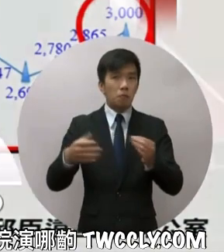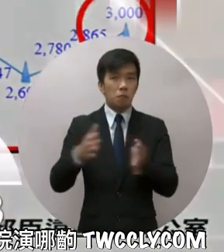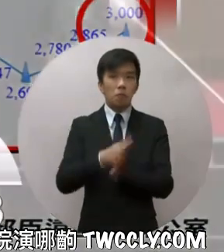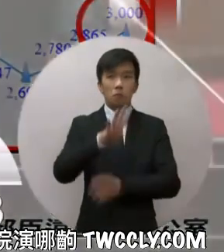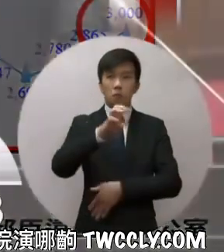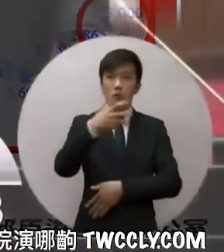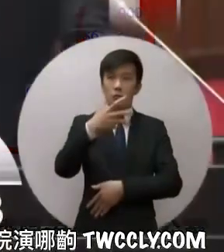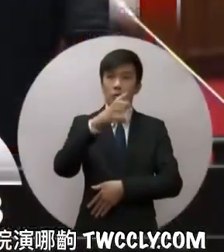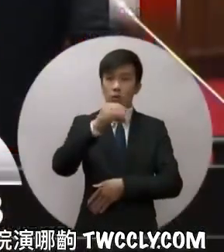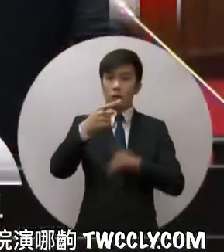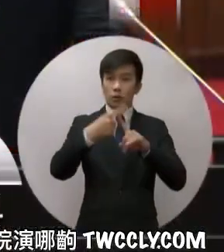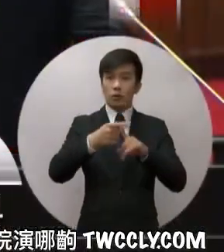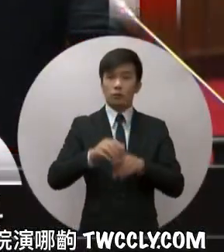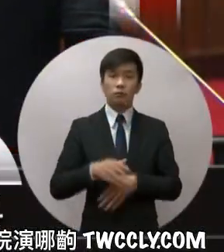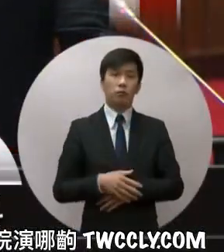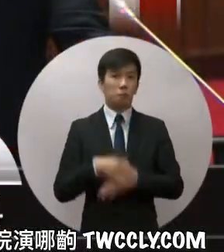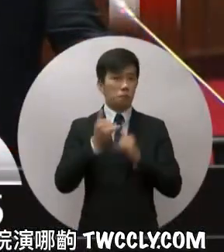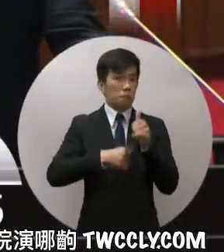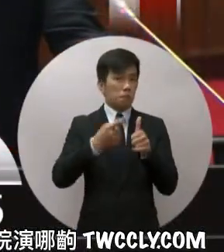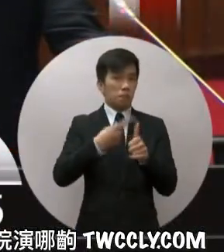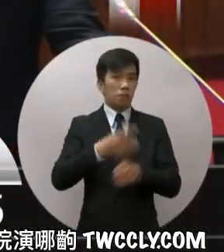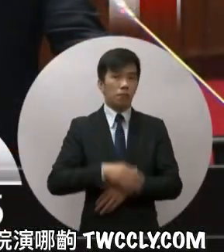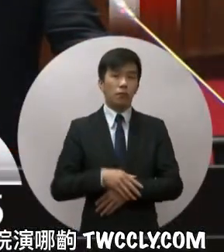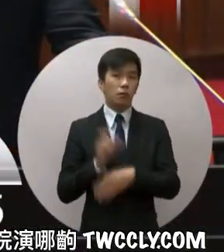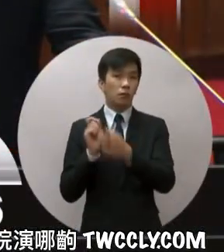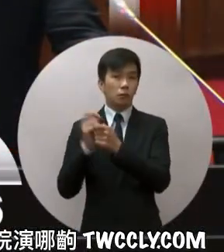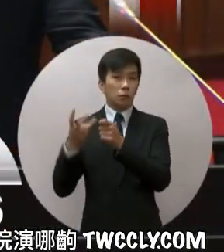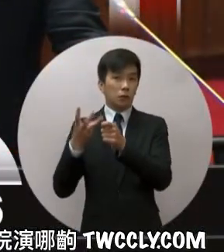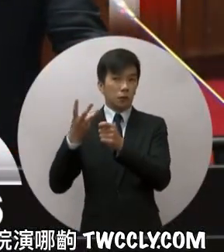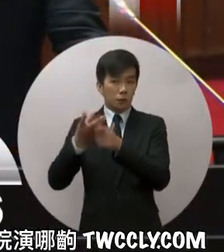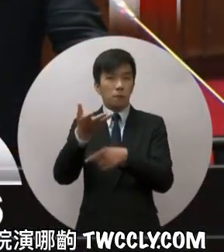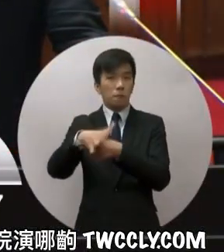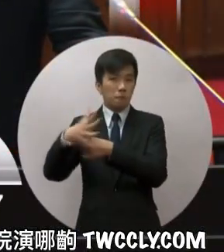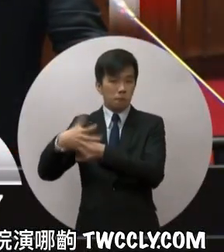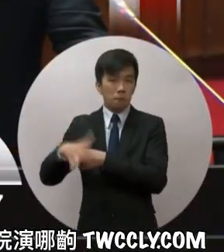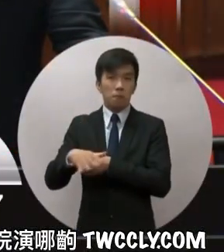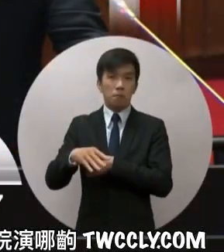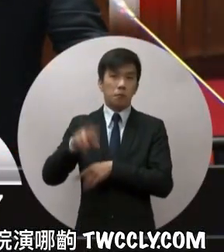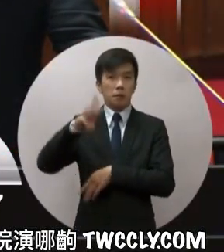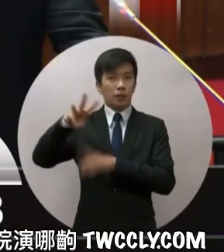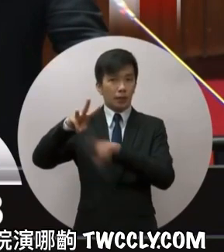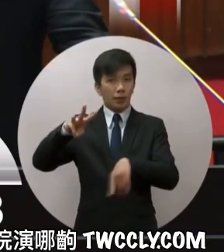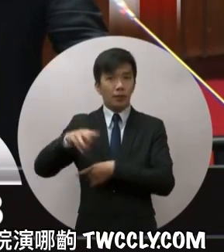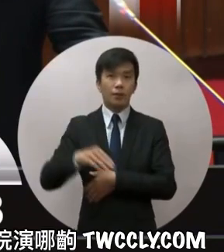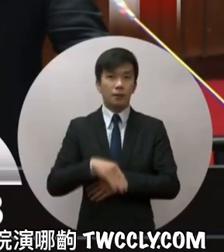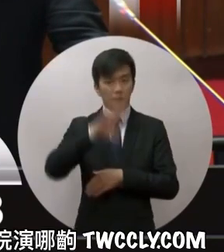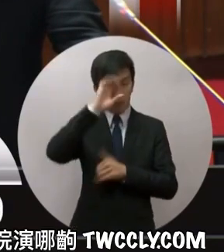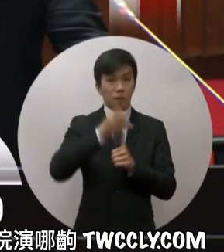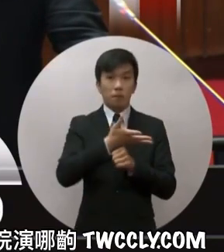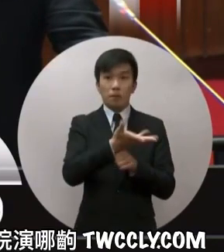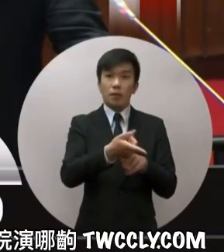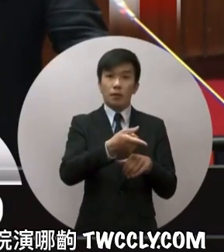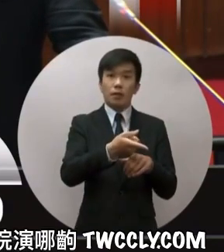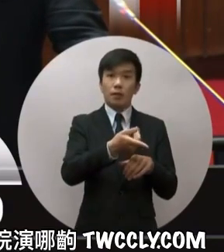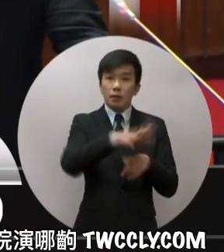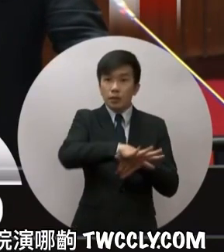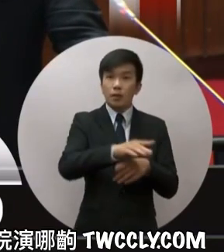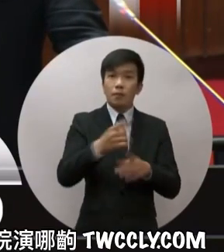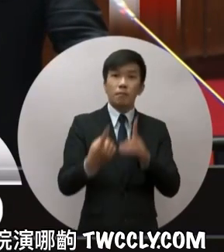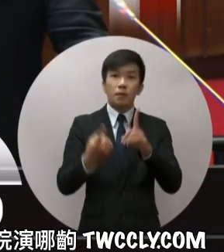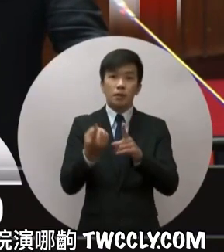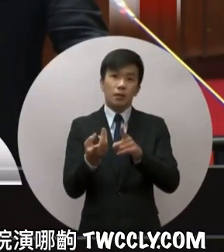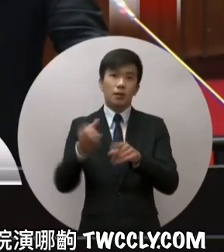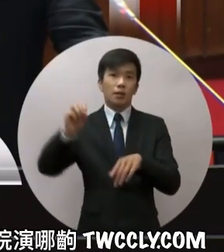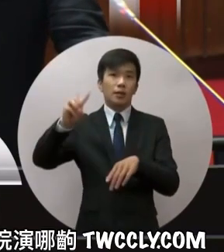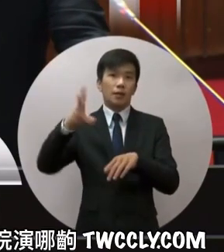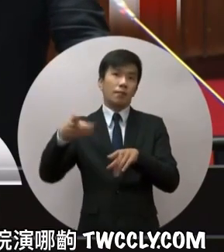以來最高近三年來死亡的人數又攀升到3000人比疫情死亡的人數整整高出了300倍所以